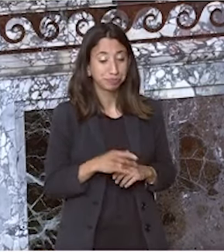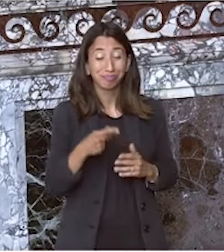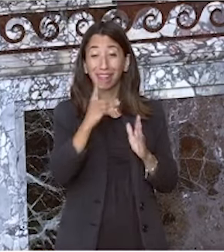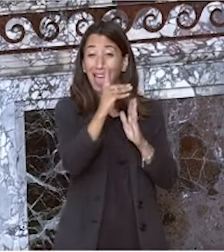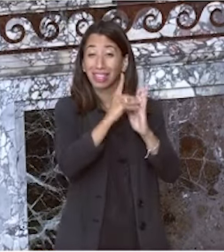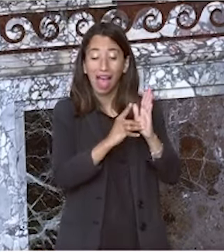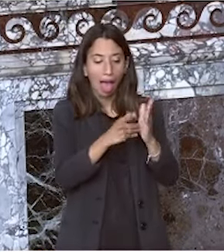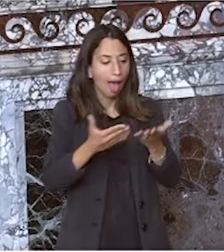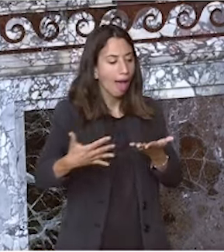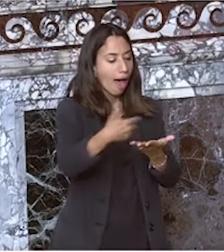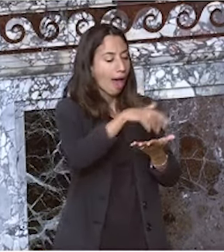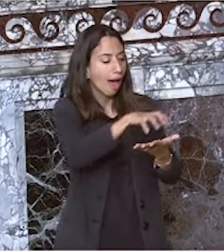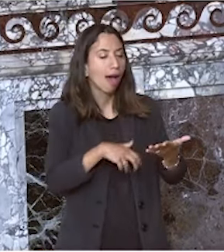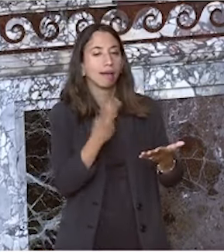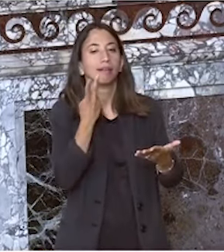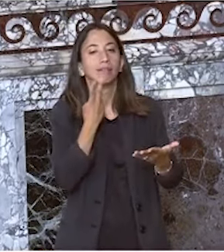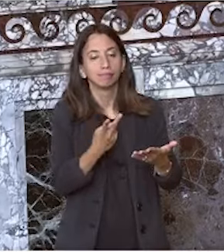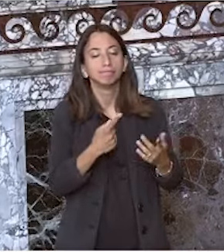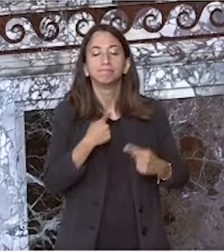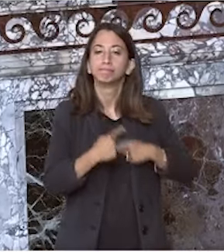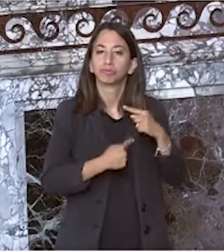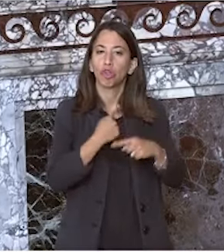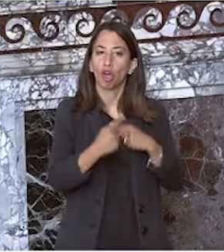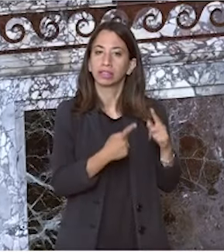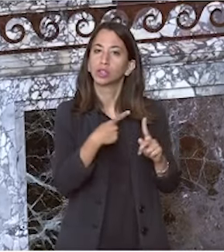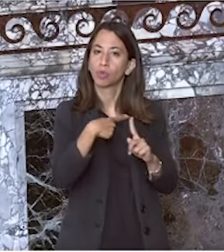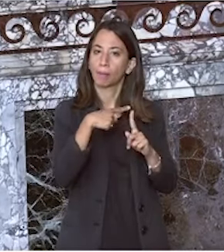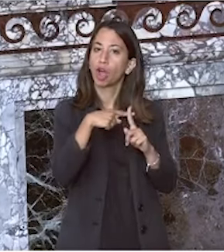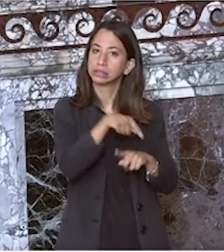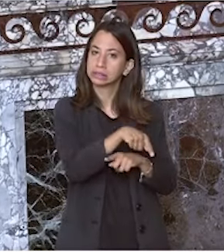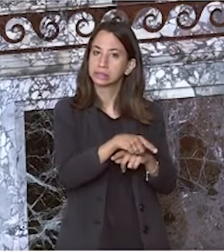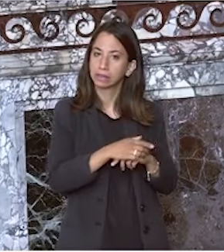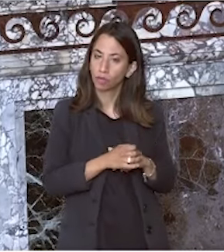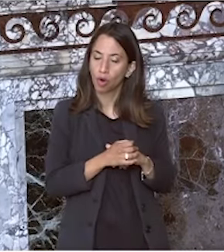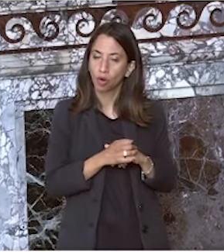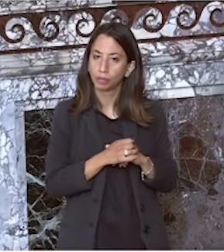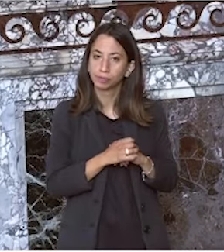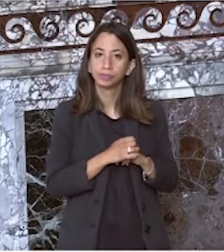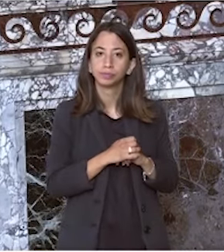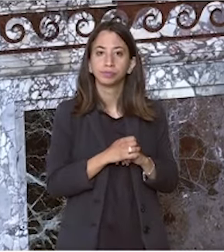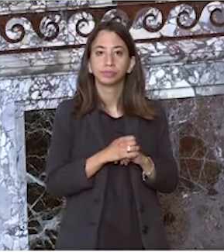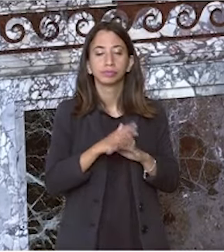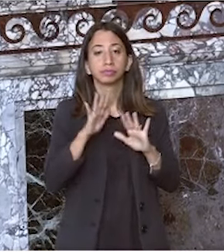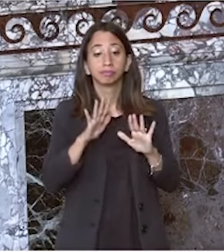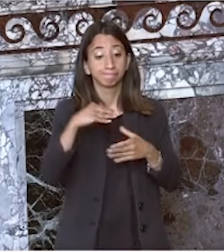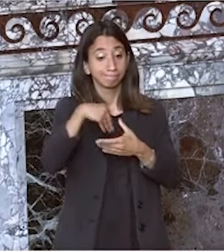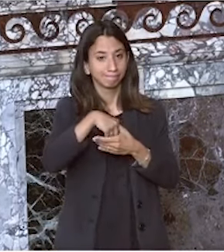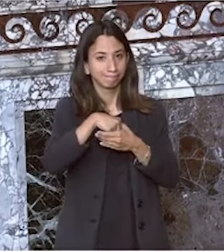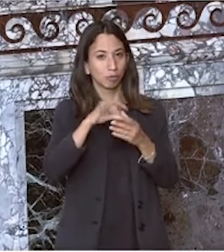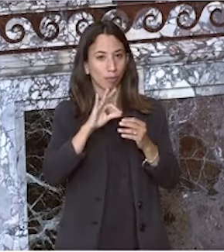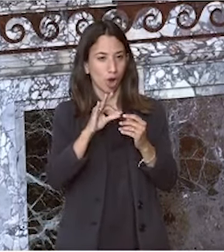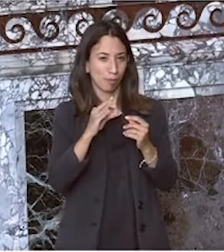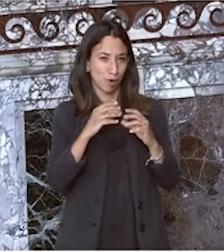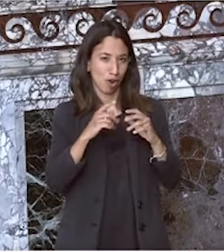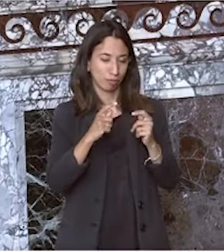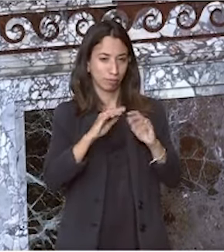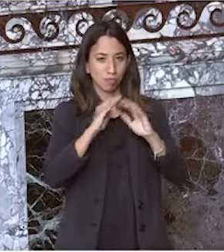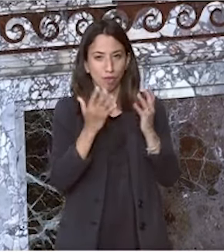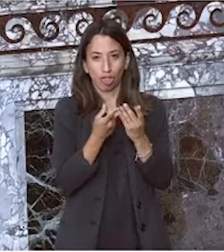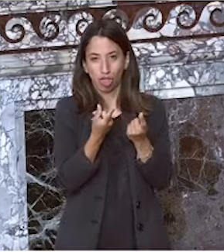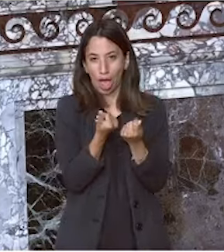dati confermano la prosecuzione di questa fase favorevole. All'interno del sistema creditizio, le banche